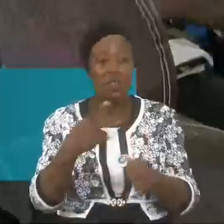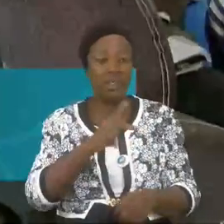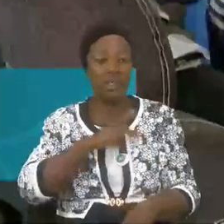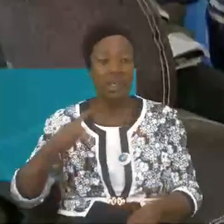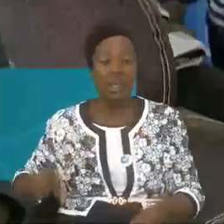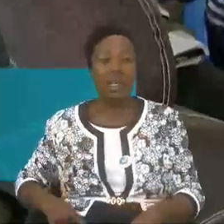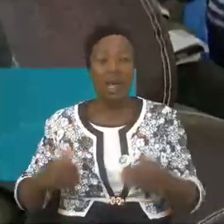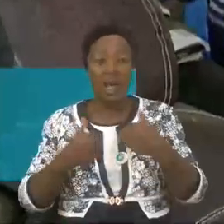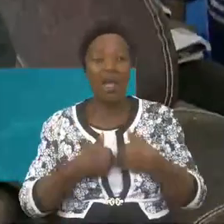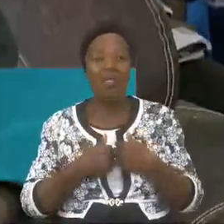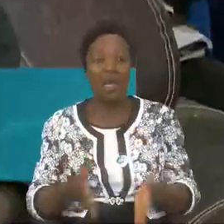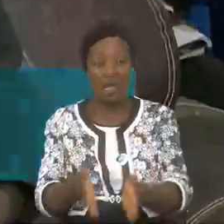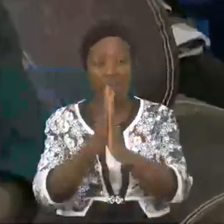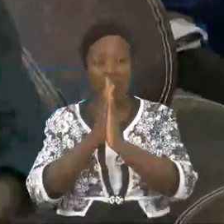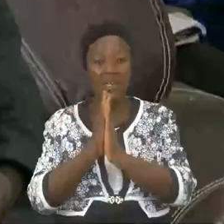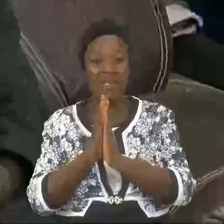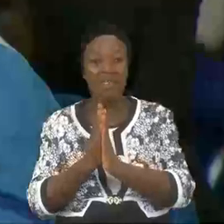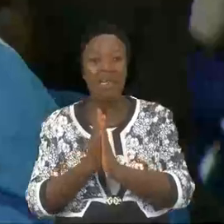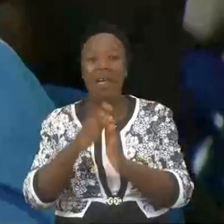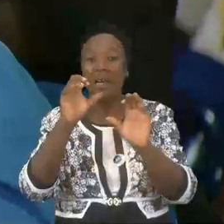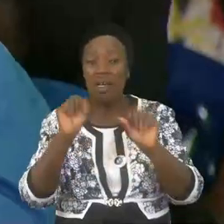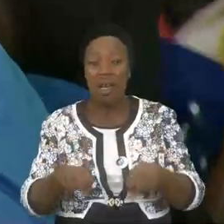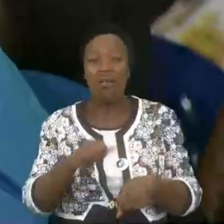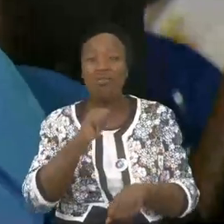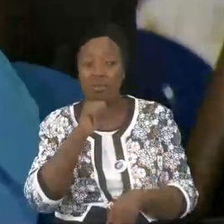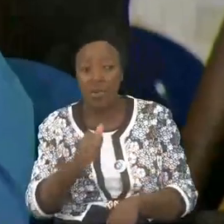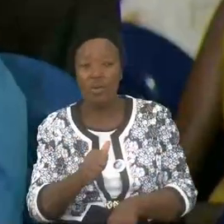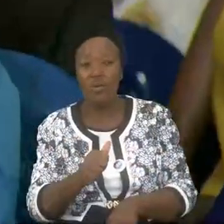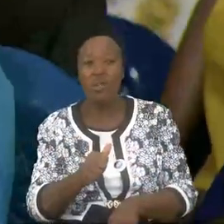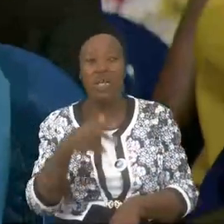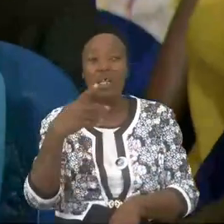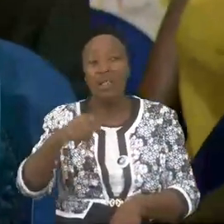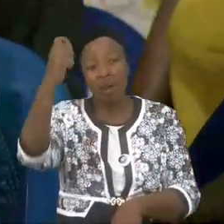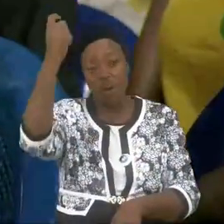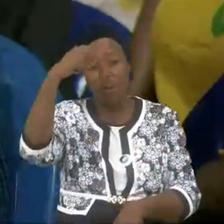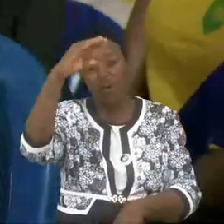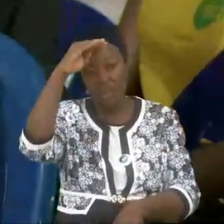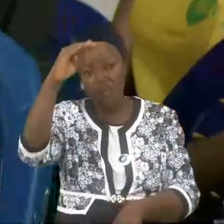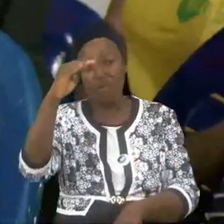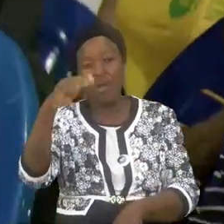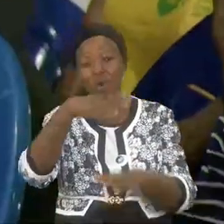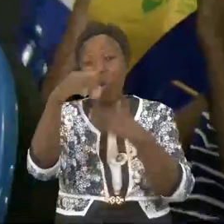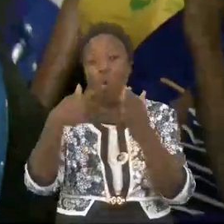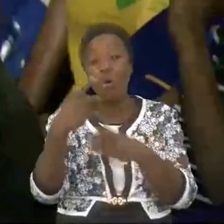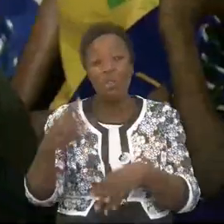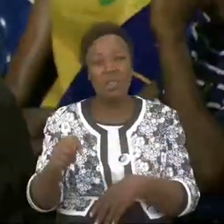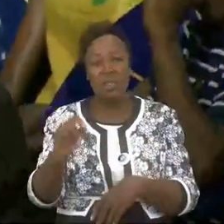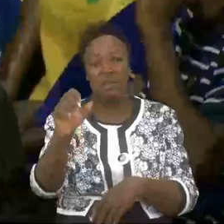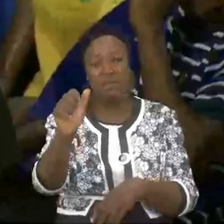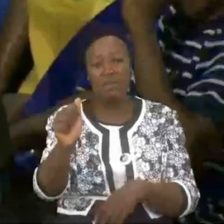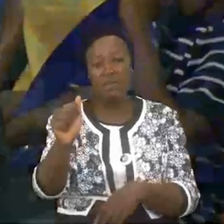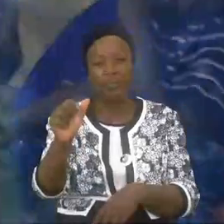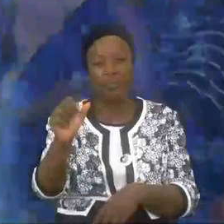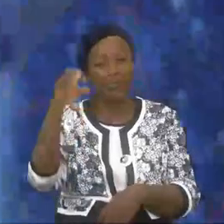demande est un secret que les sages, les astrologues, les magiciens et les